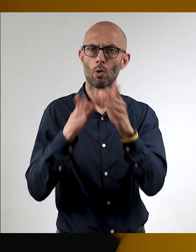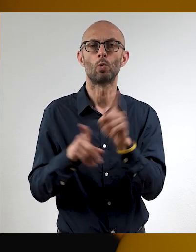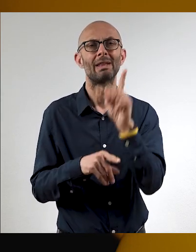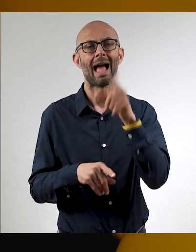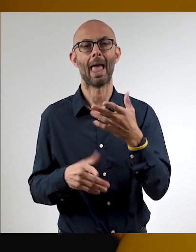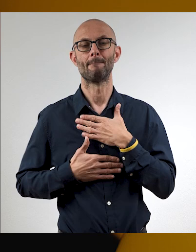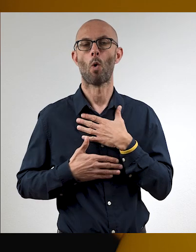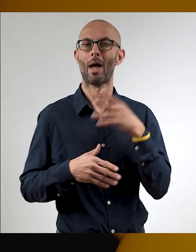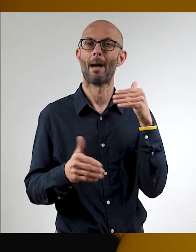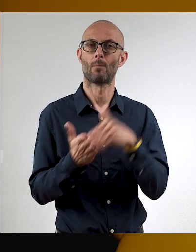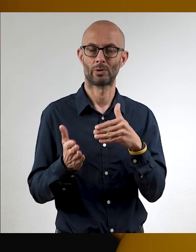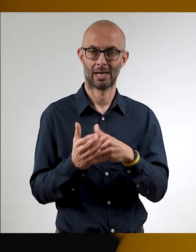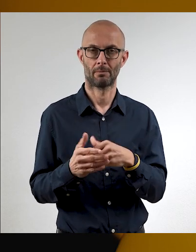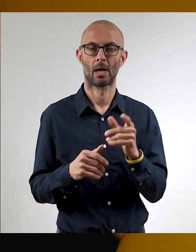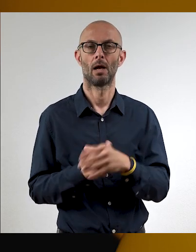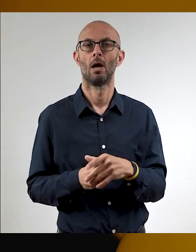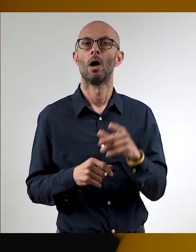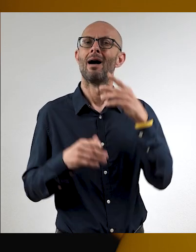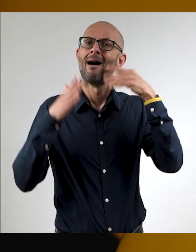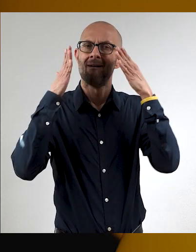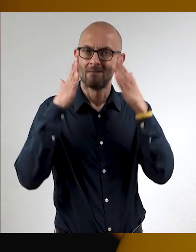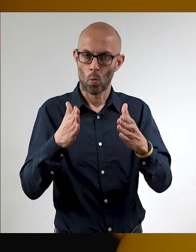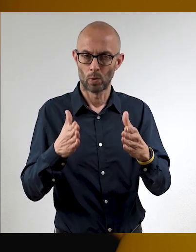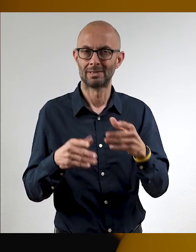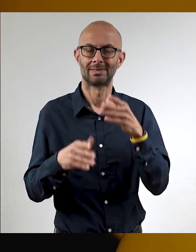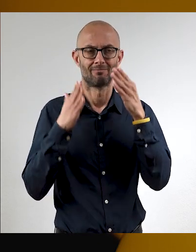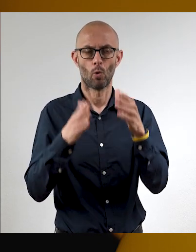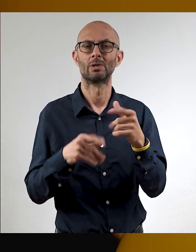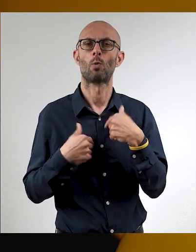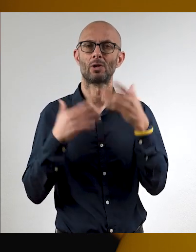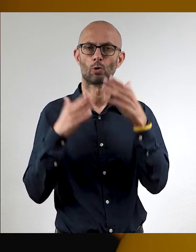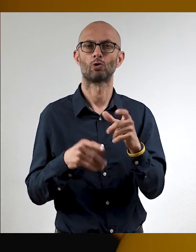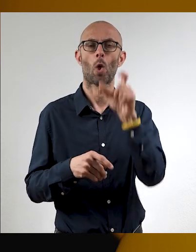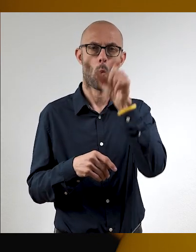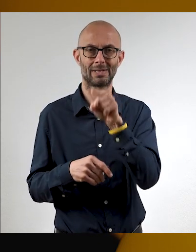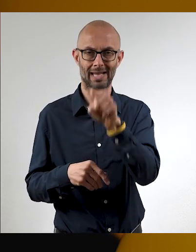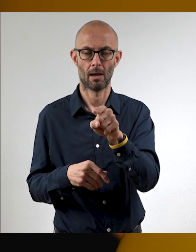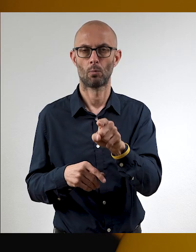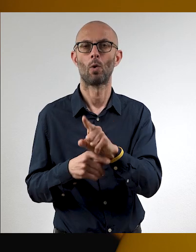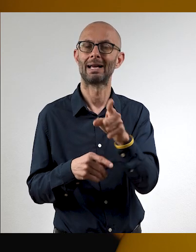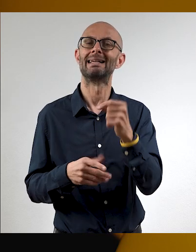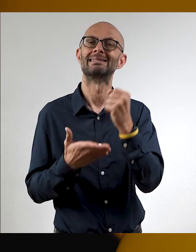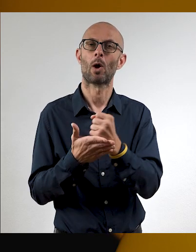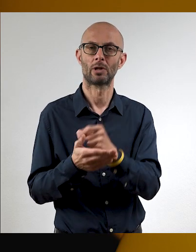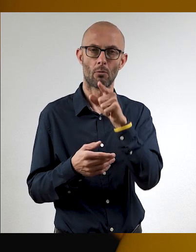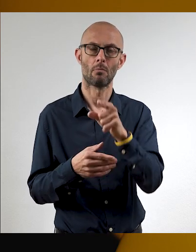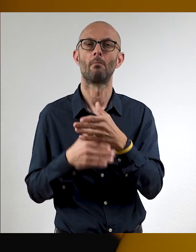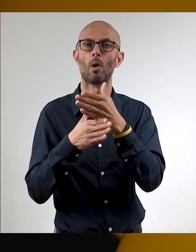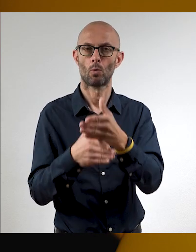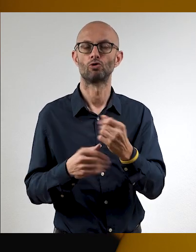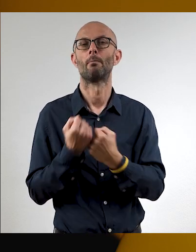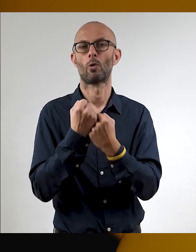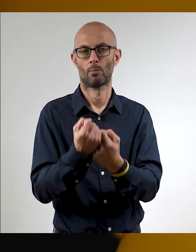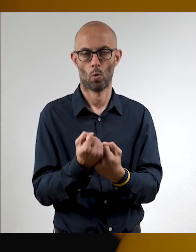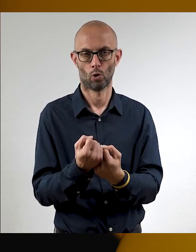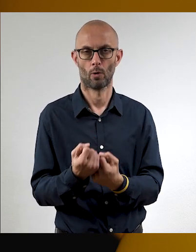kaj je moja potreba. Skratka, fokus, osredotočeni smo na osebo, ki zagotavljamo pomoč,